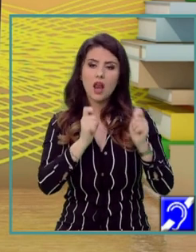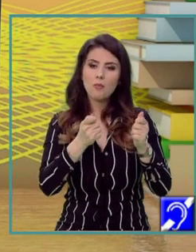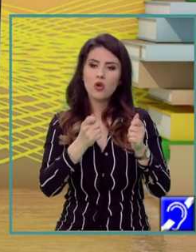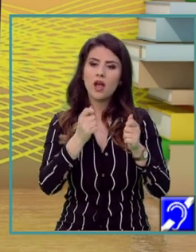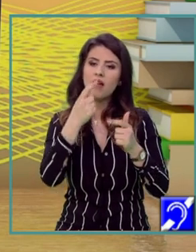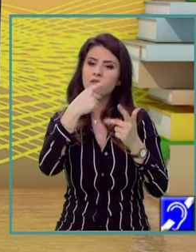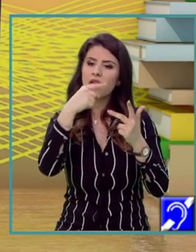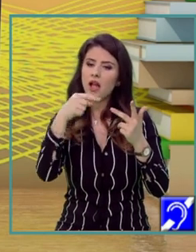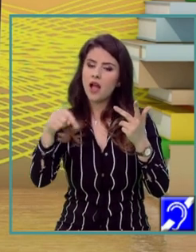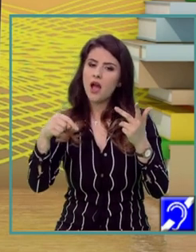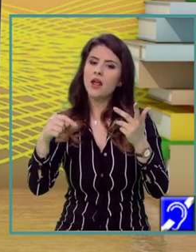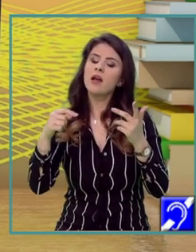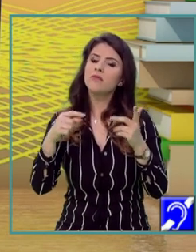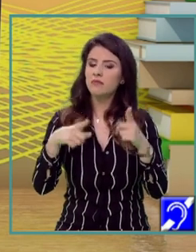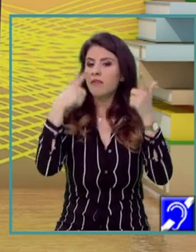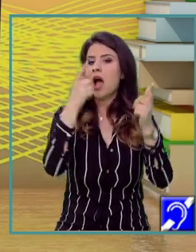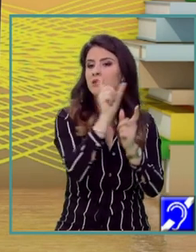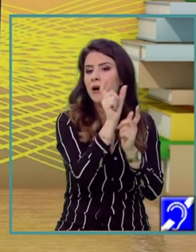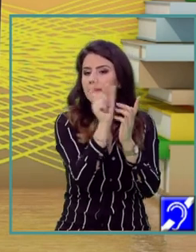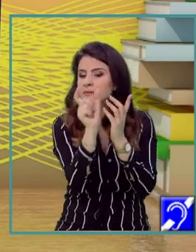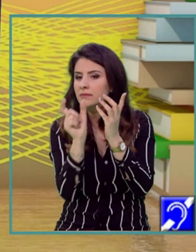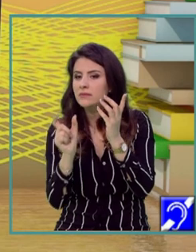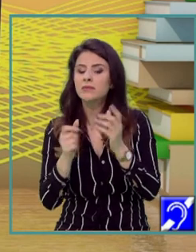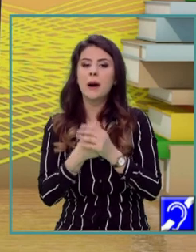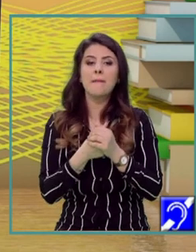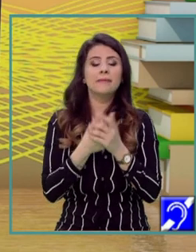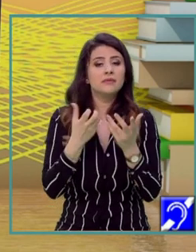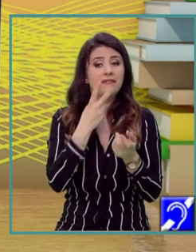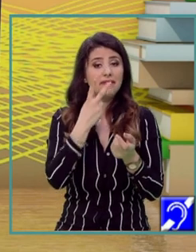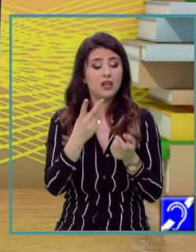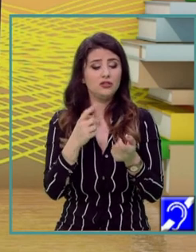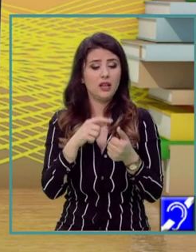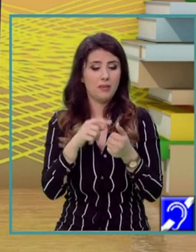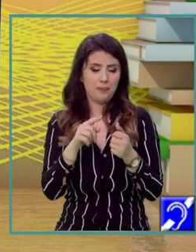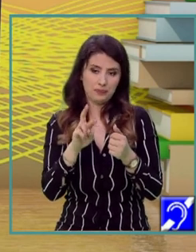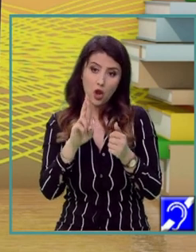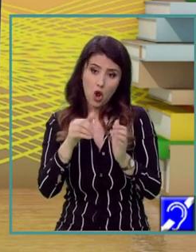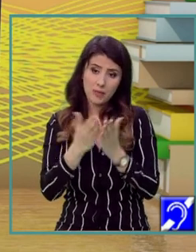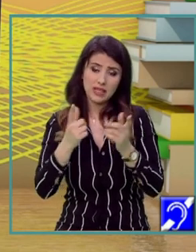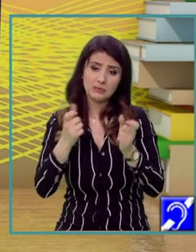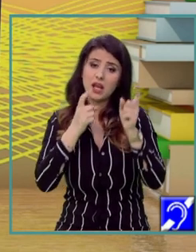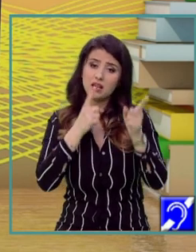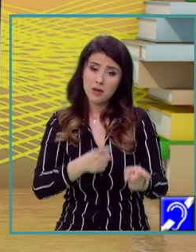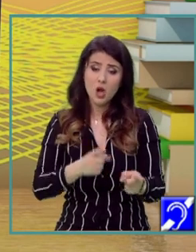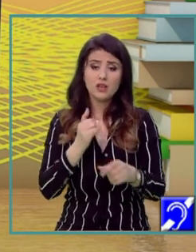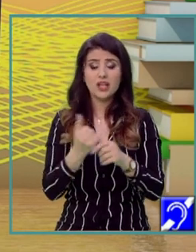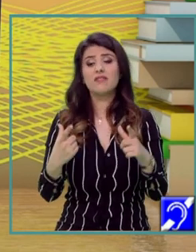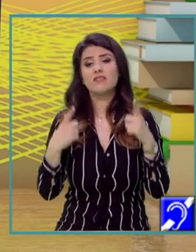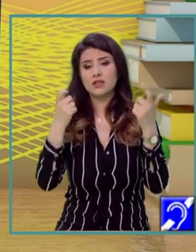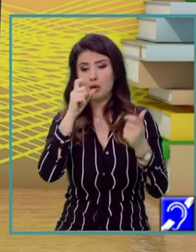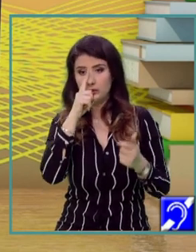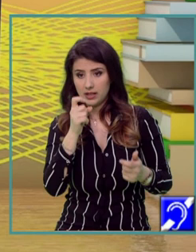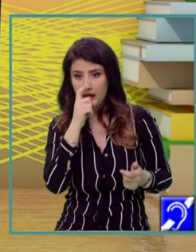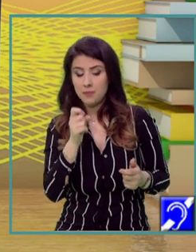în ceea ce privește romanul despre război este o realitate dură acesta reprezintă timpul prezent